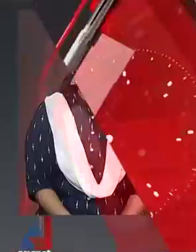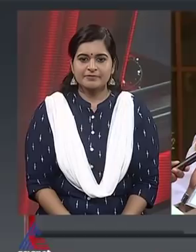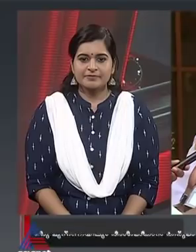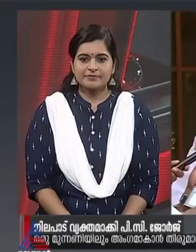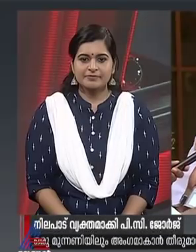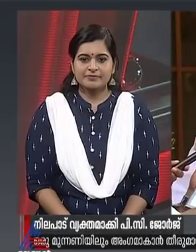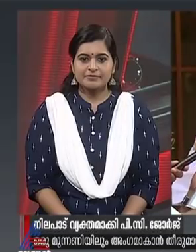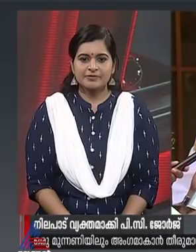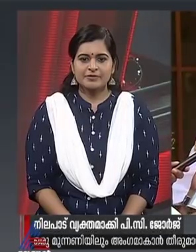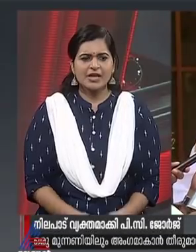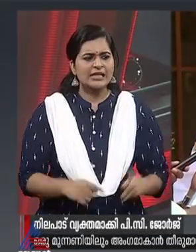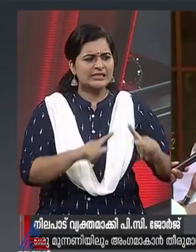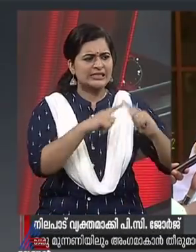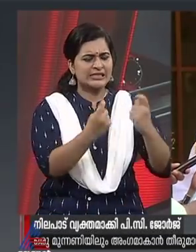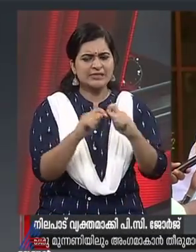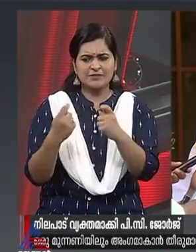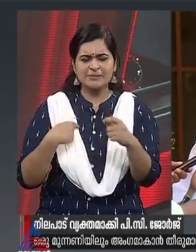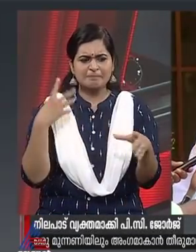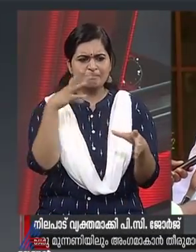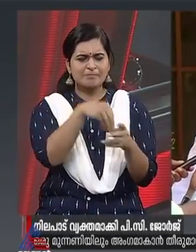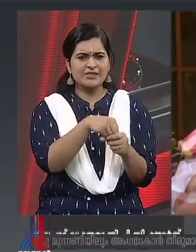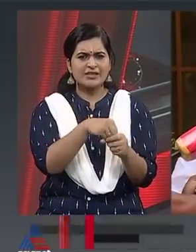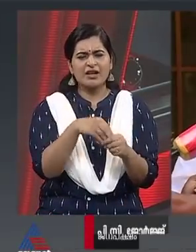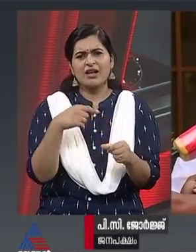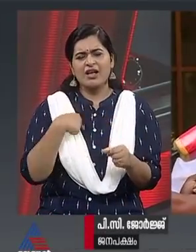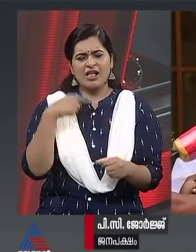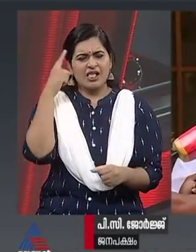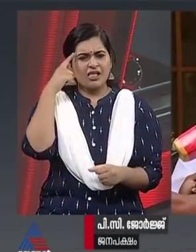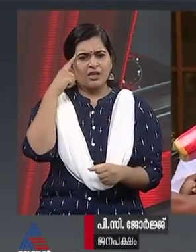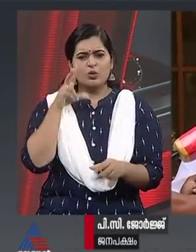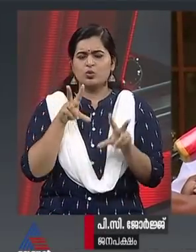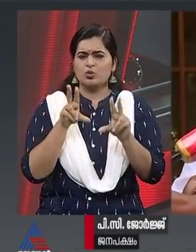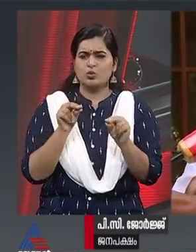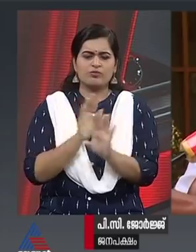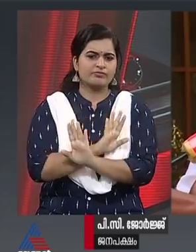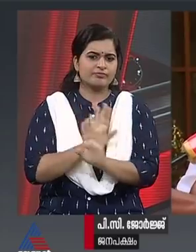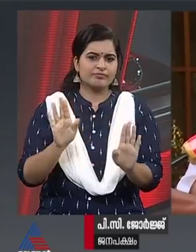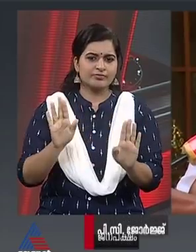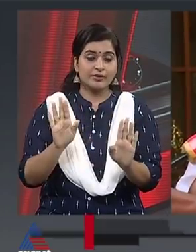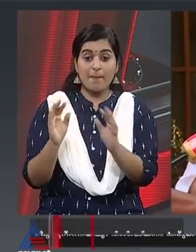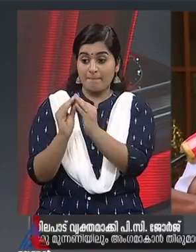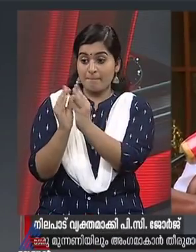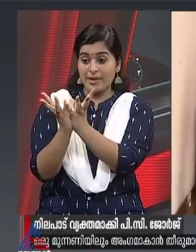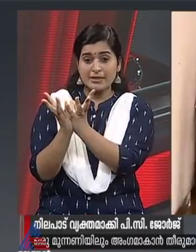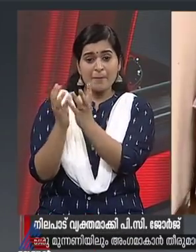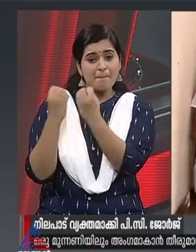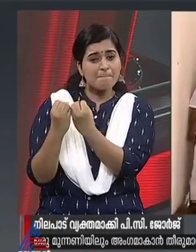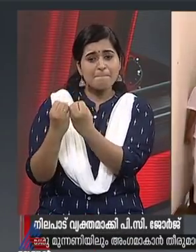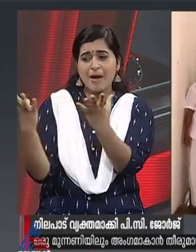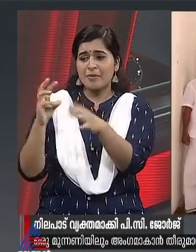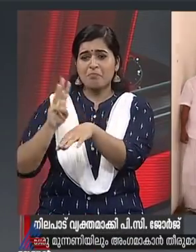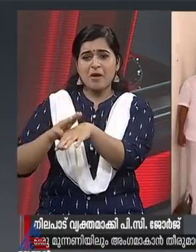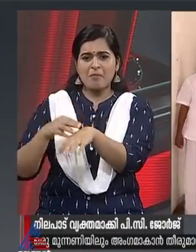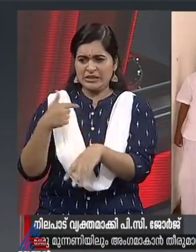ഒരു മുന്നണിയുടെയും ഭാഗം അതിനെ പറ്റി ഇതുവരെ പാർട്ടി തീരുമാനിച്ചിട്ടേ ഇല്ല. ബി ജെ പിയുടെ ഒത്തിരി നേതാക്കന്മാരെന്നെ വിളിച്ച് സംസാരിക്കുന്നുണ്ട്. ഇന്ന്